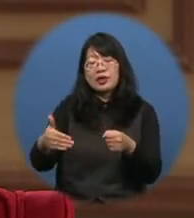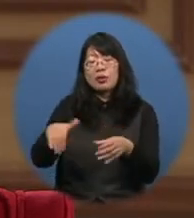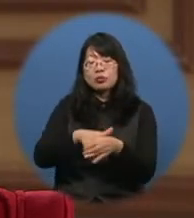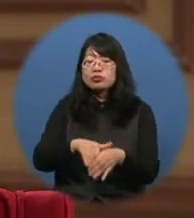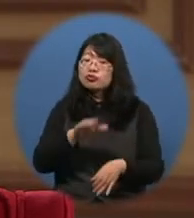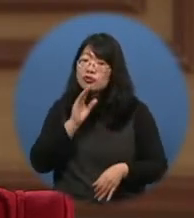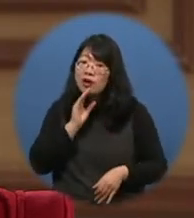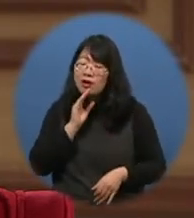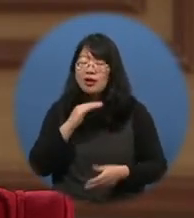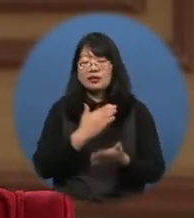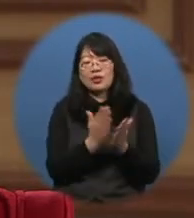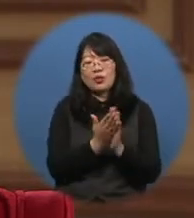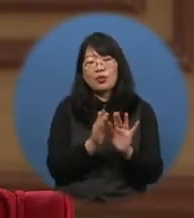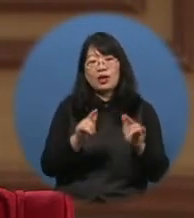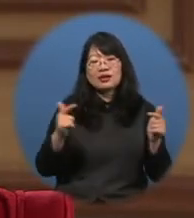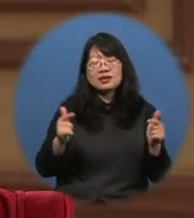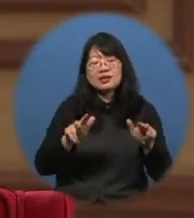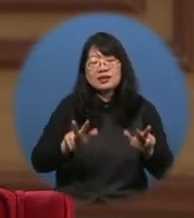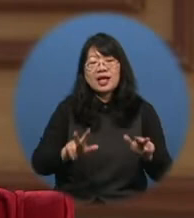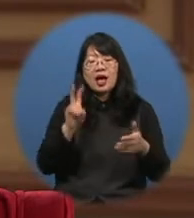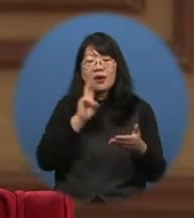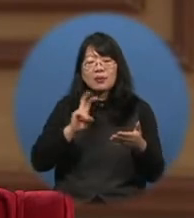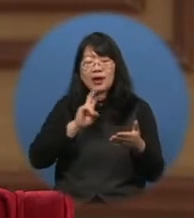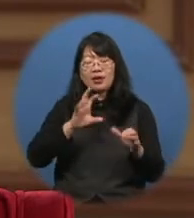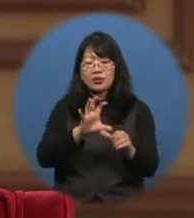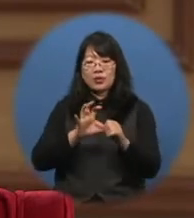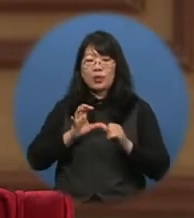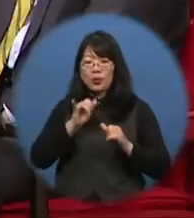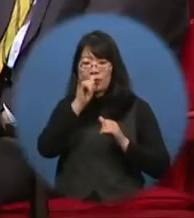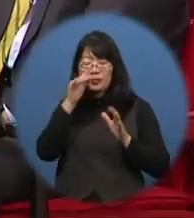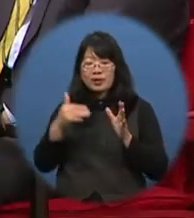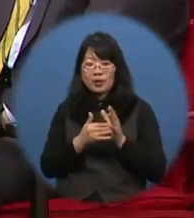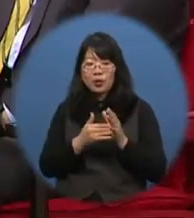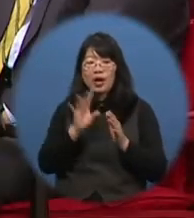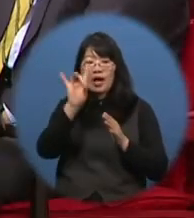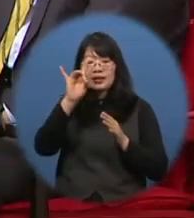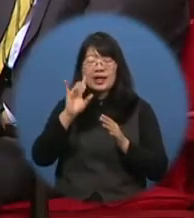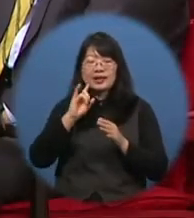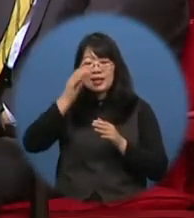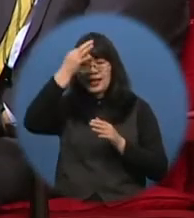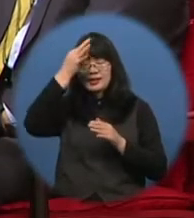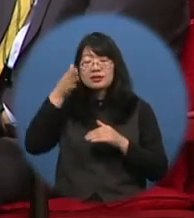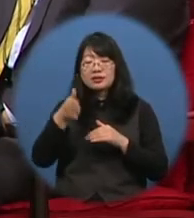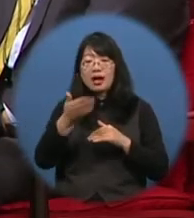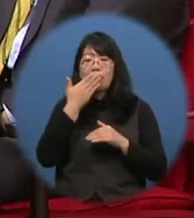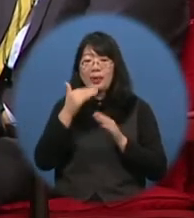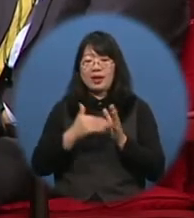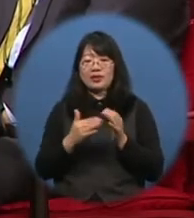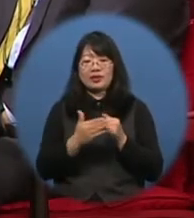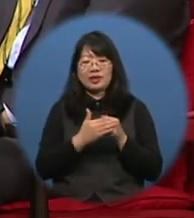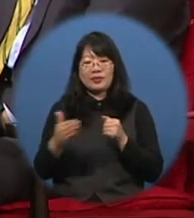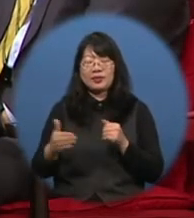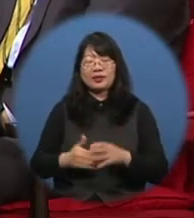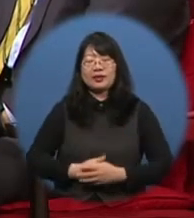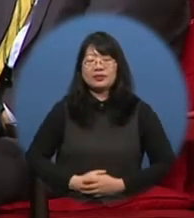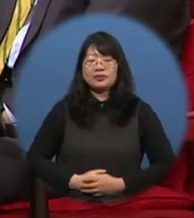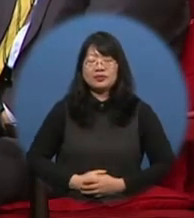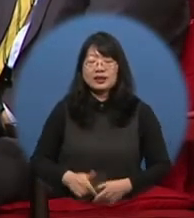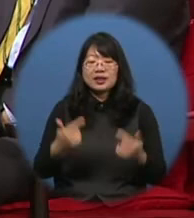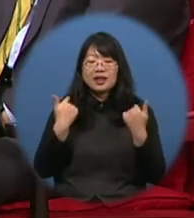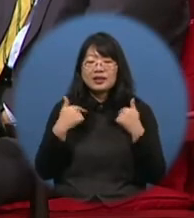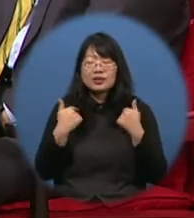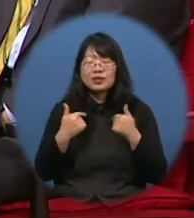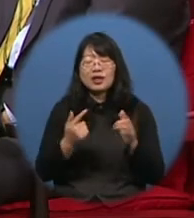문화. 여러 가지 이제 음악이 동원되기도 하고. 하나의 예술 장르가 될 수도 있으니까요. 그렇죠. 어. 네. 늘